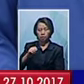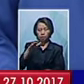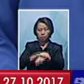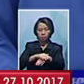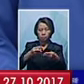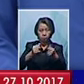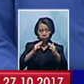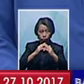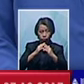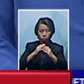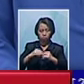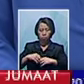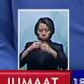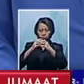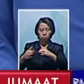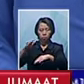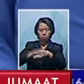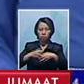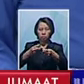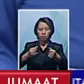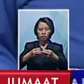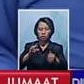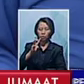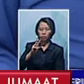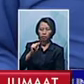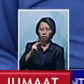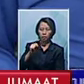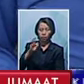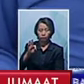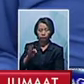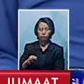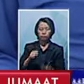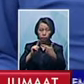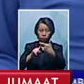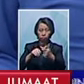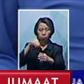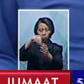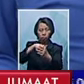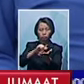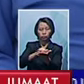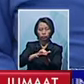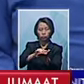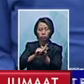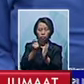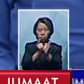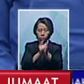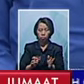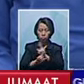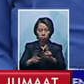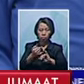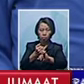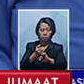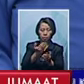hartanah yang dibangunkan ke atas tanah wakaf. Kedua, memasukkan yuran guaman berkaitan penyediaan